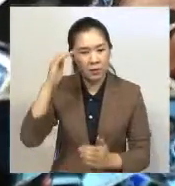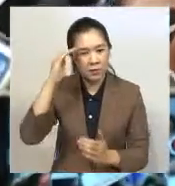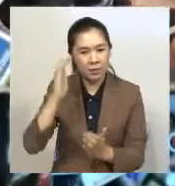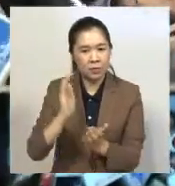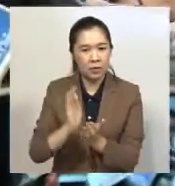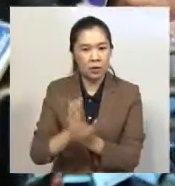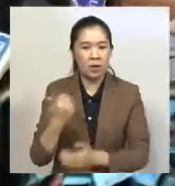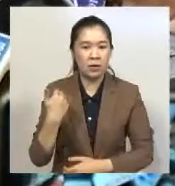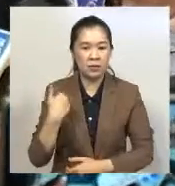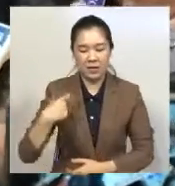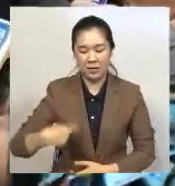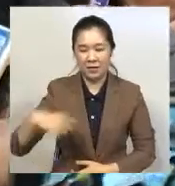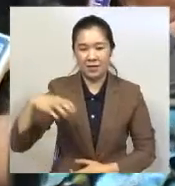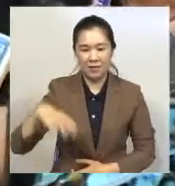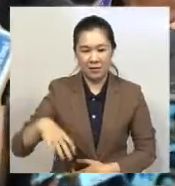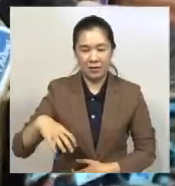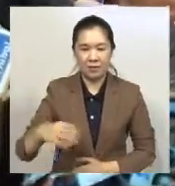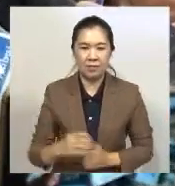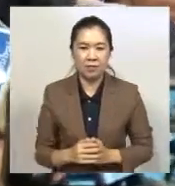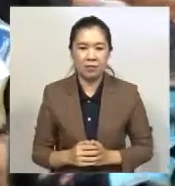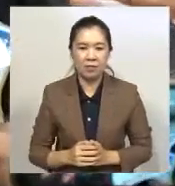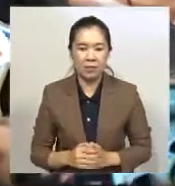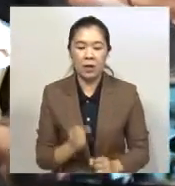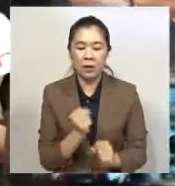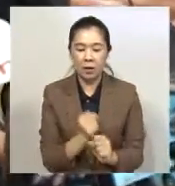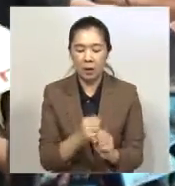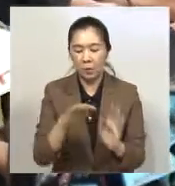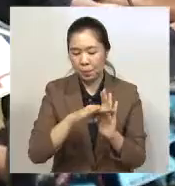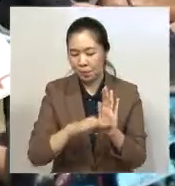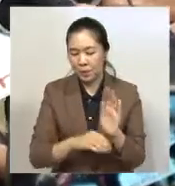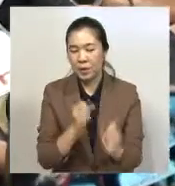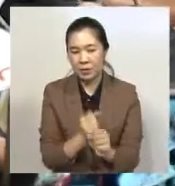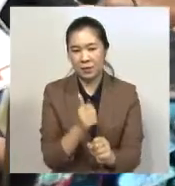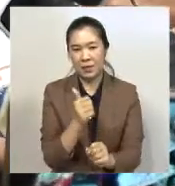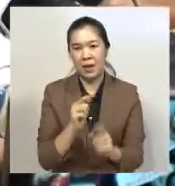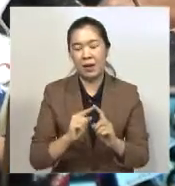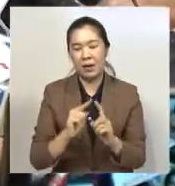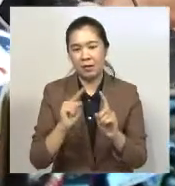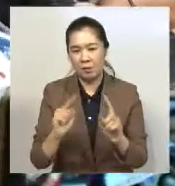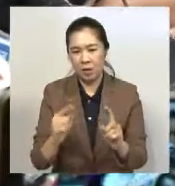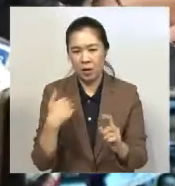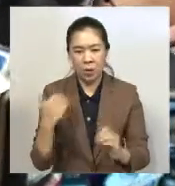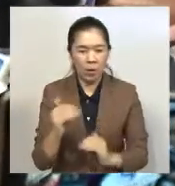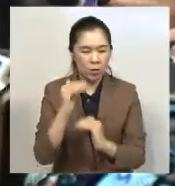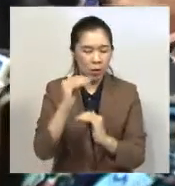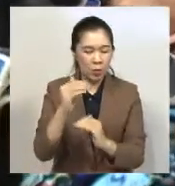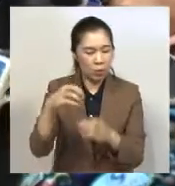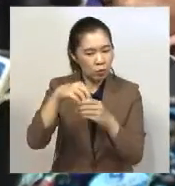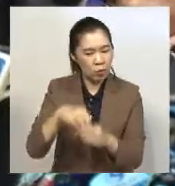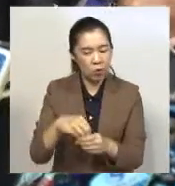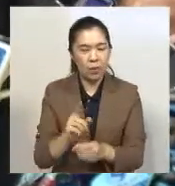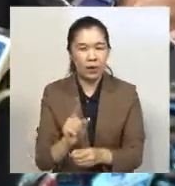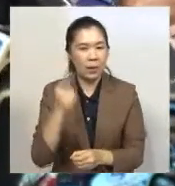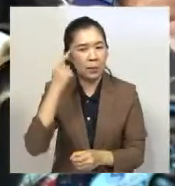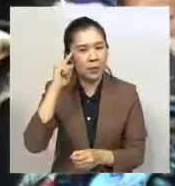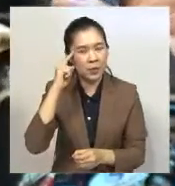ดังนะกรณีที่หมิ่นศาลซึ่งเรื่องนี้สามารถทำได้ในหลักการเช่นเดียวกันนะคะแต่ว่าจะเข้าหลักเกณฑ์หรือไม่นั้นไม่ทราบ